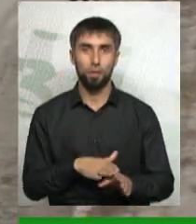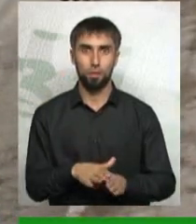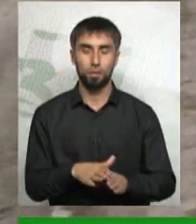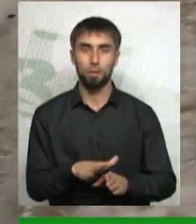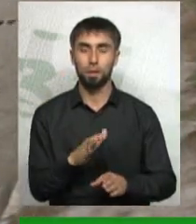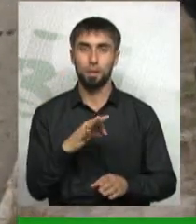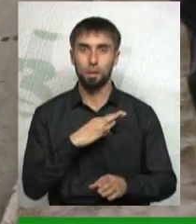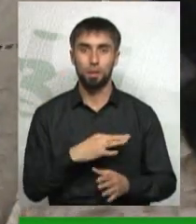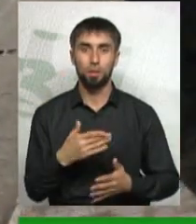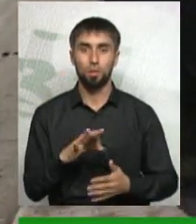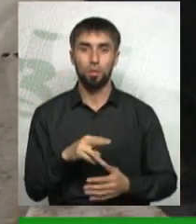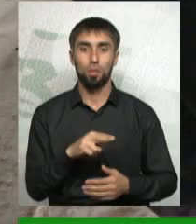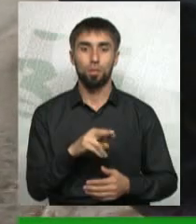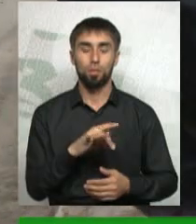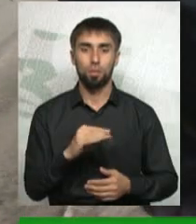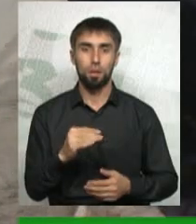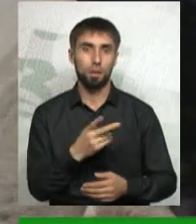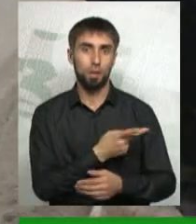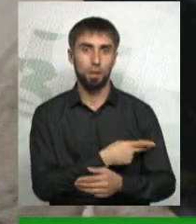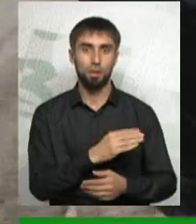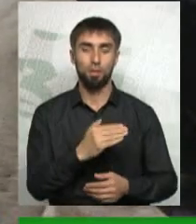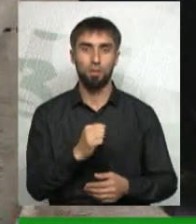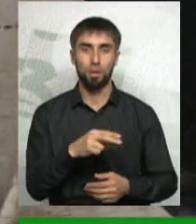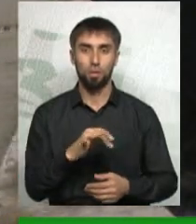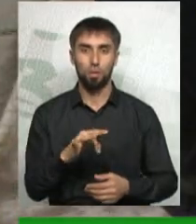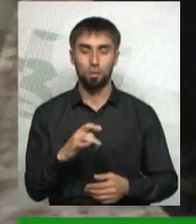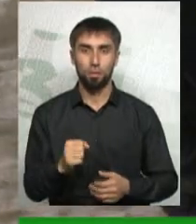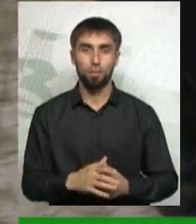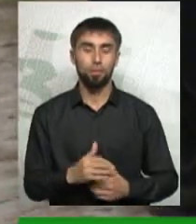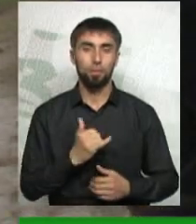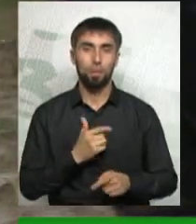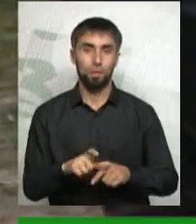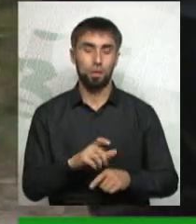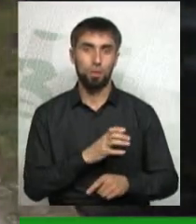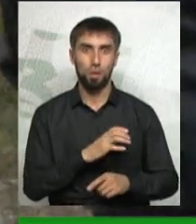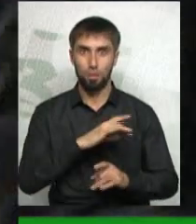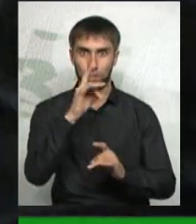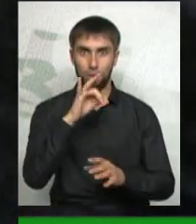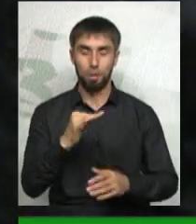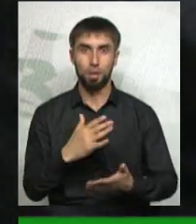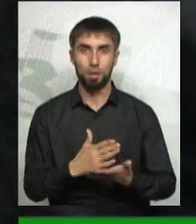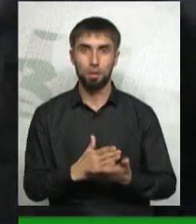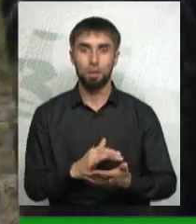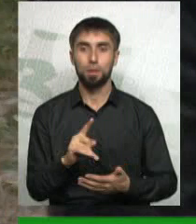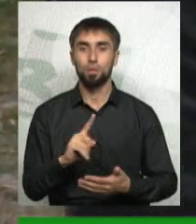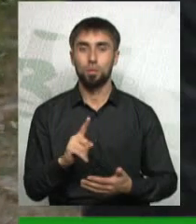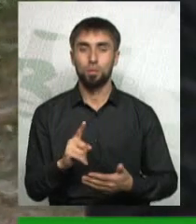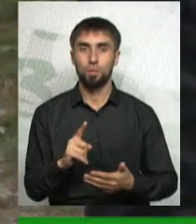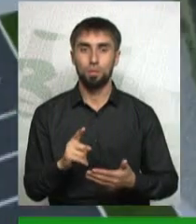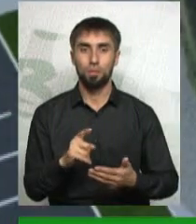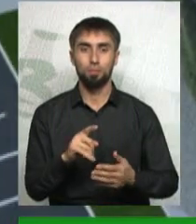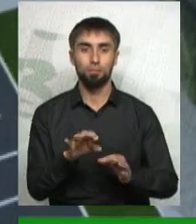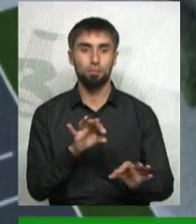с использованием каких-то персонажей, сказок, из фольклора. У нас очень богатая культура, и есть из чего черпать